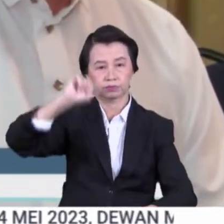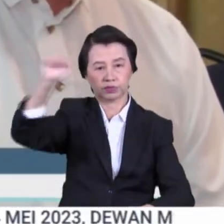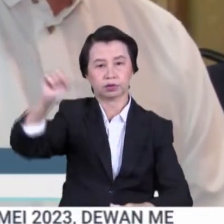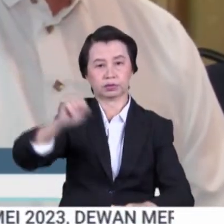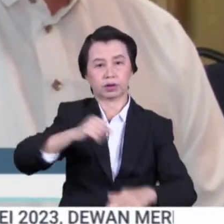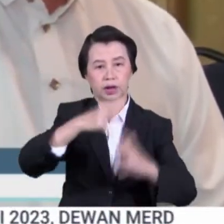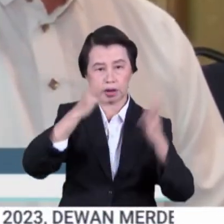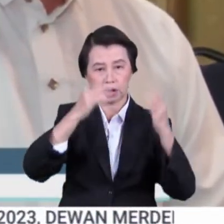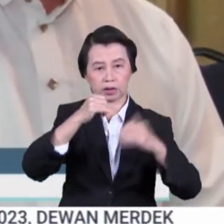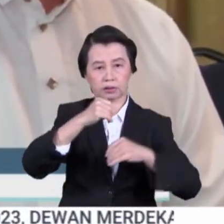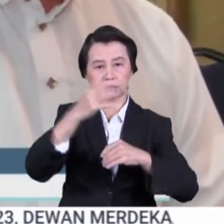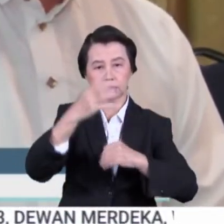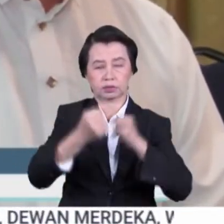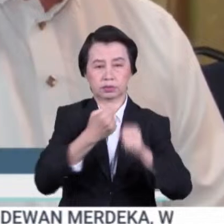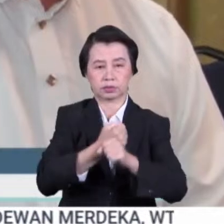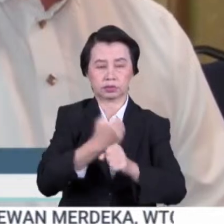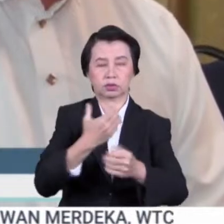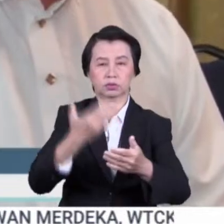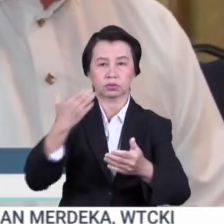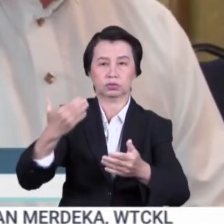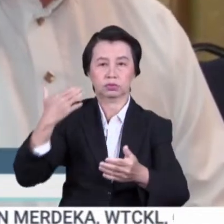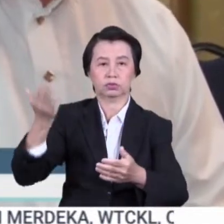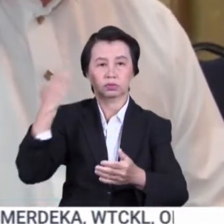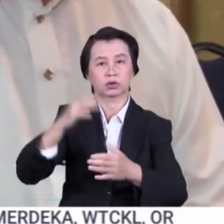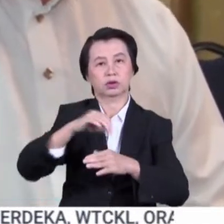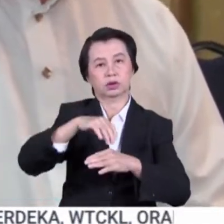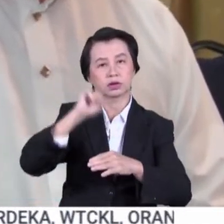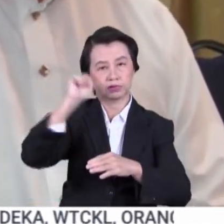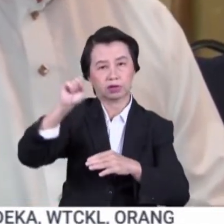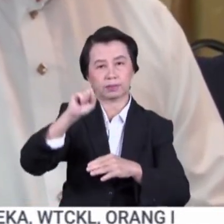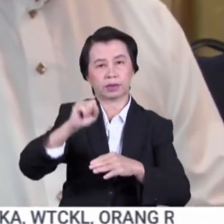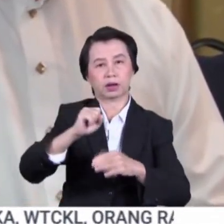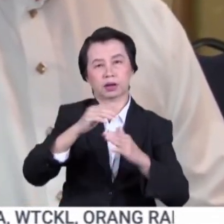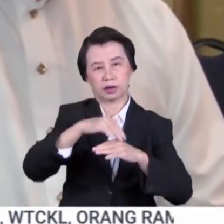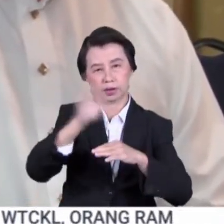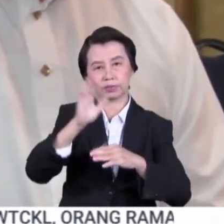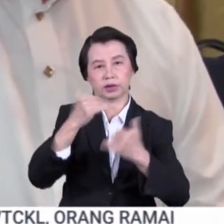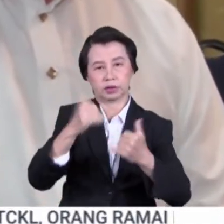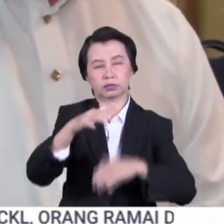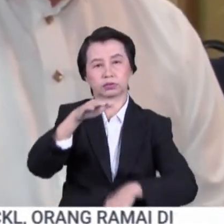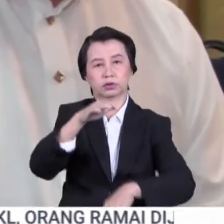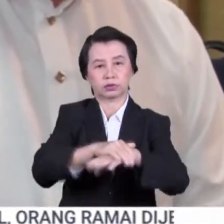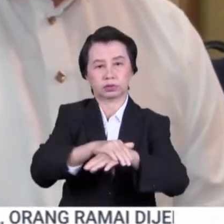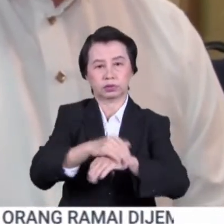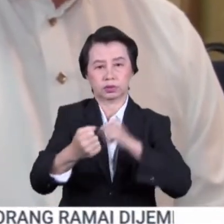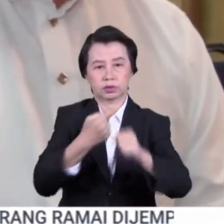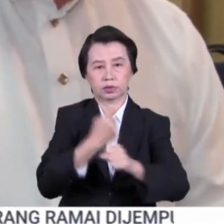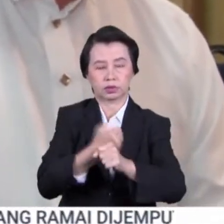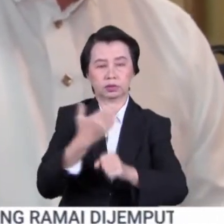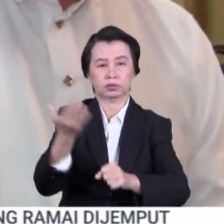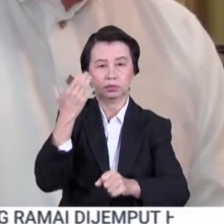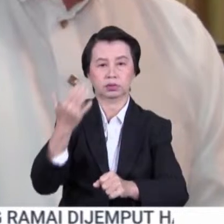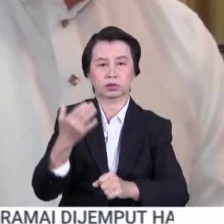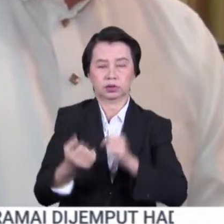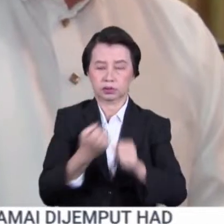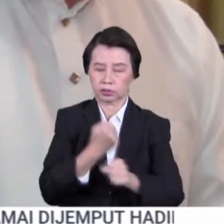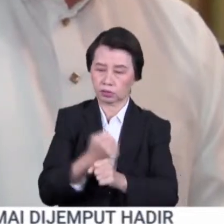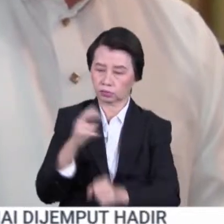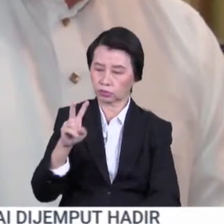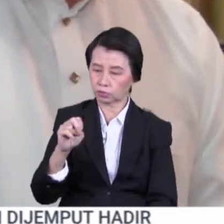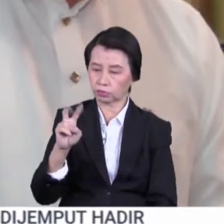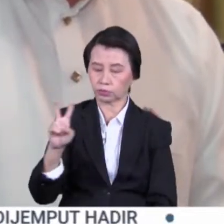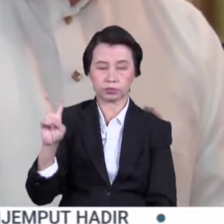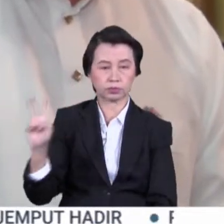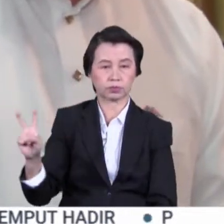lebihlah, lebih daripada tahun-tahun sebelumnya dan sekarang ini pun telah mencecah lebih daripada tahun sebelum. Maksudnya tahun 2022